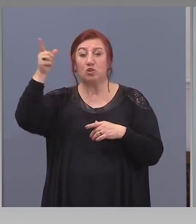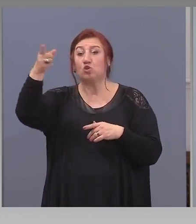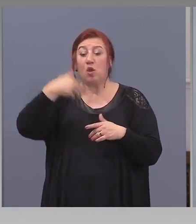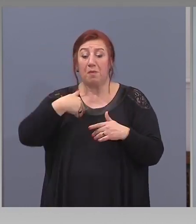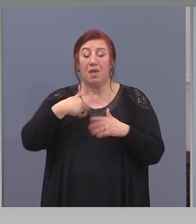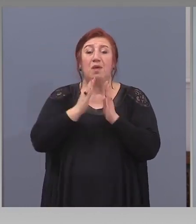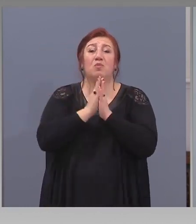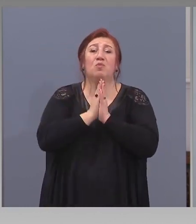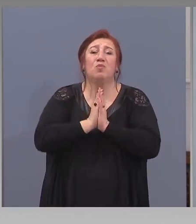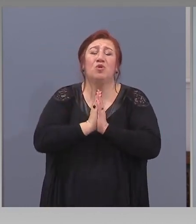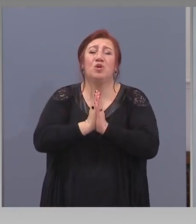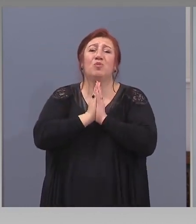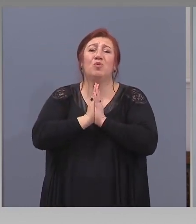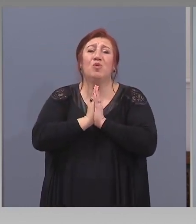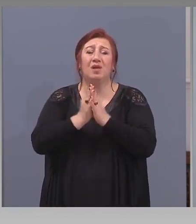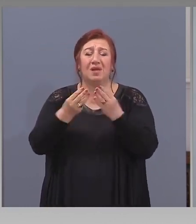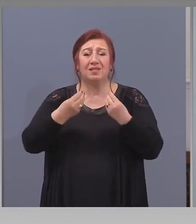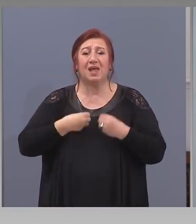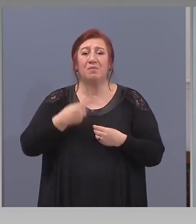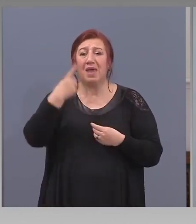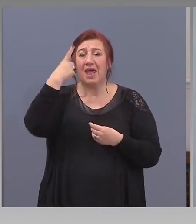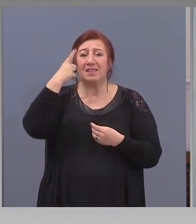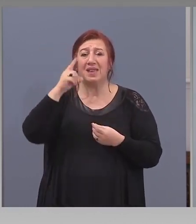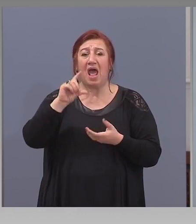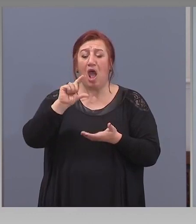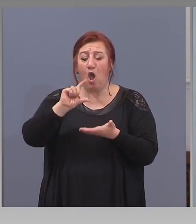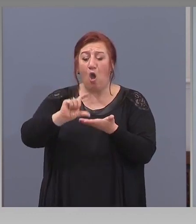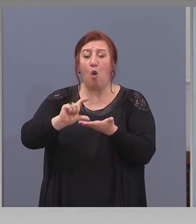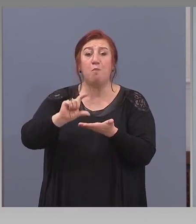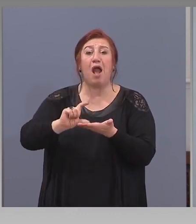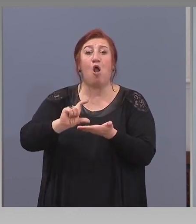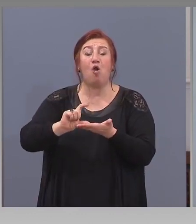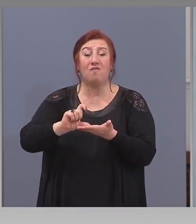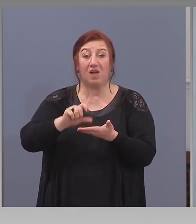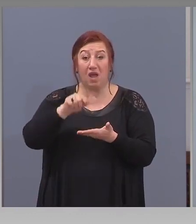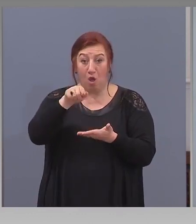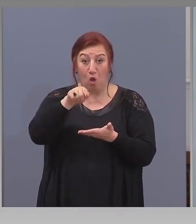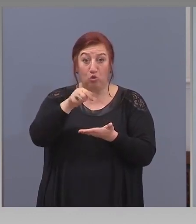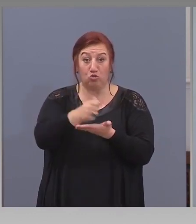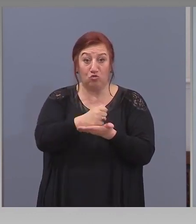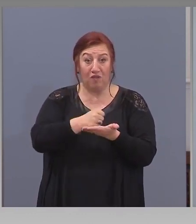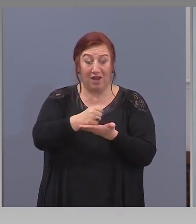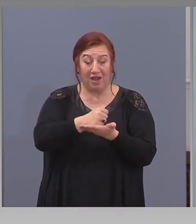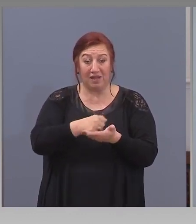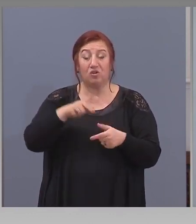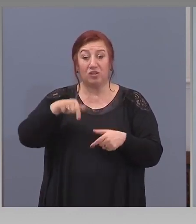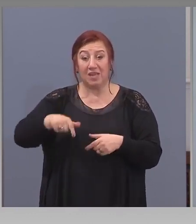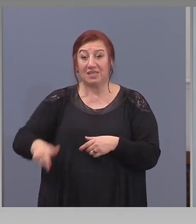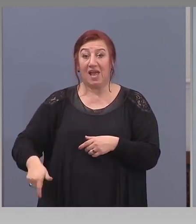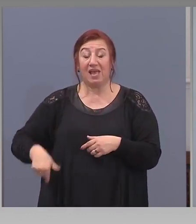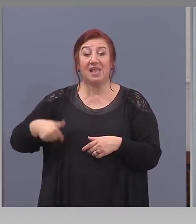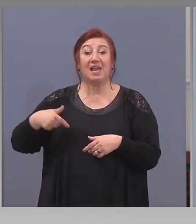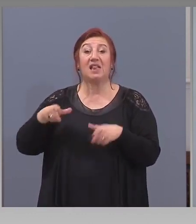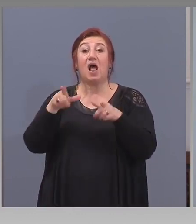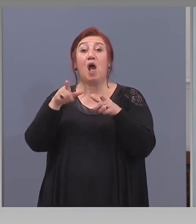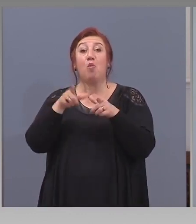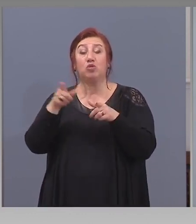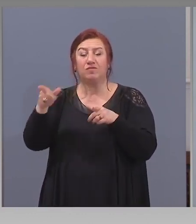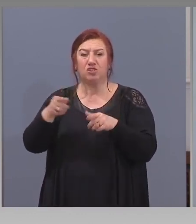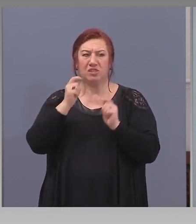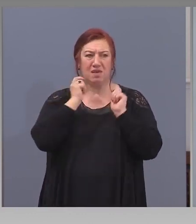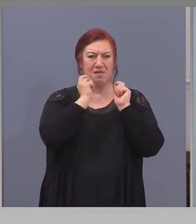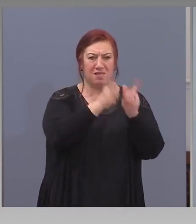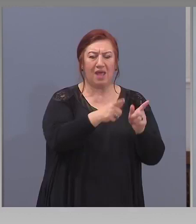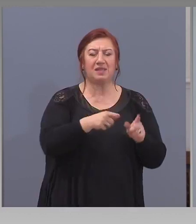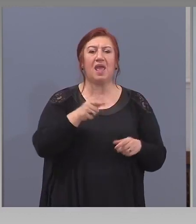се. Вика, дай ми една опаковка, ми дай. От това лекарство, където днеска Мутафчийски раздаде на Пирогов,